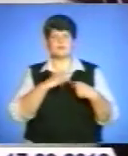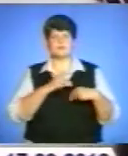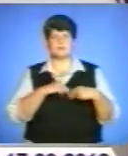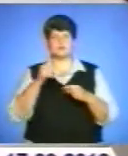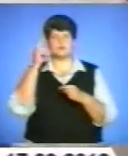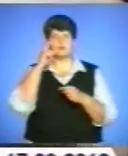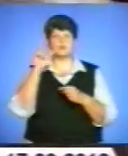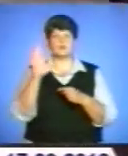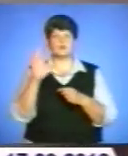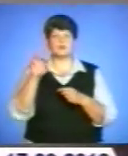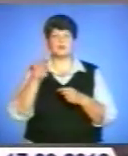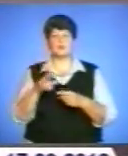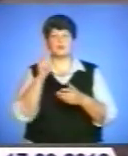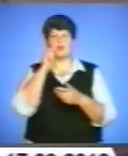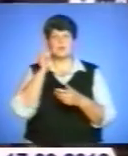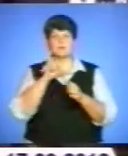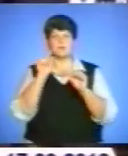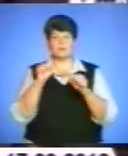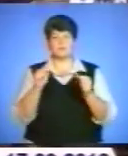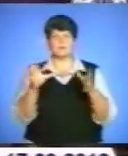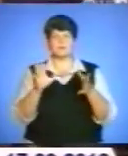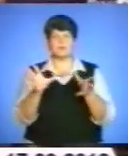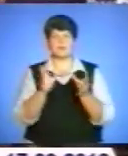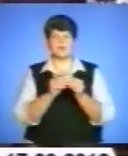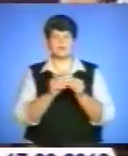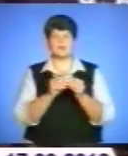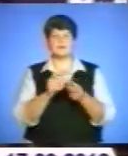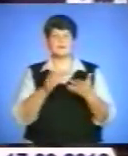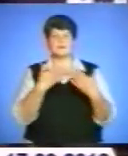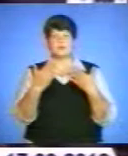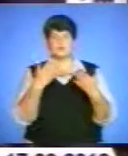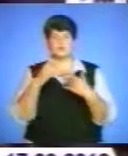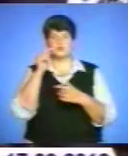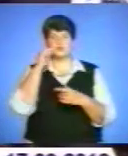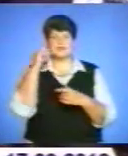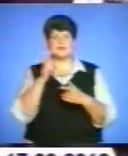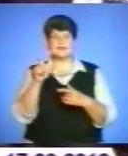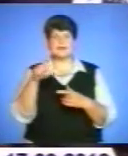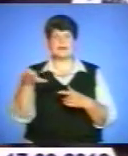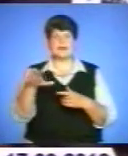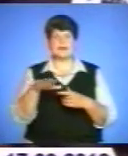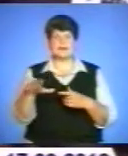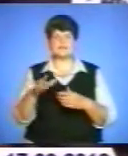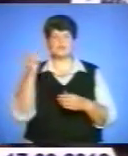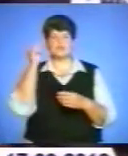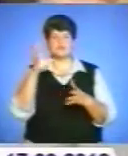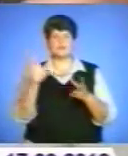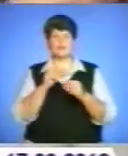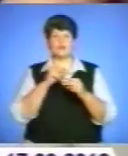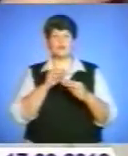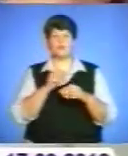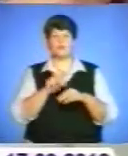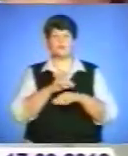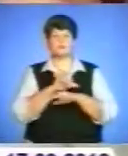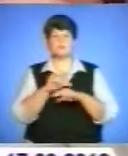Януковича, Україна може одночасно налагодити відносини із Росією, із ЄС. Каже, що держава вивчає шляхи співпраці з Митним Союзом і водночас сподівається